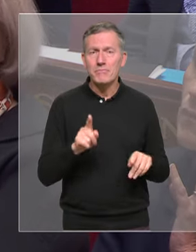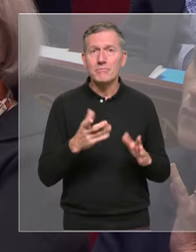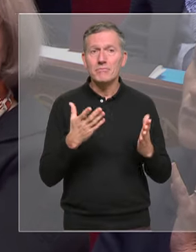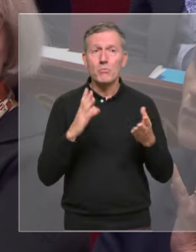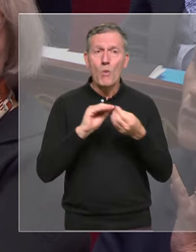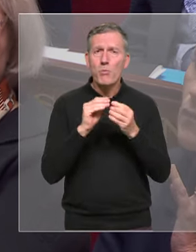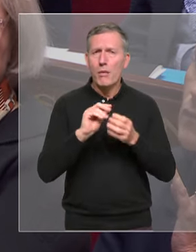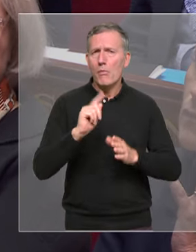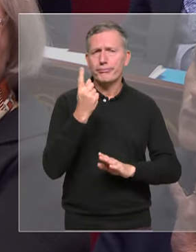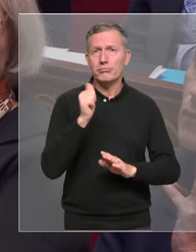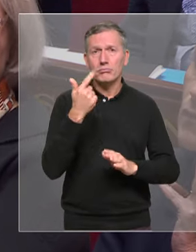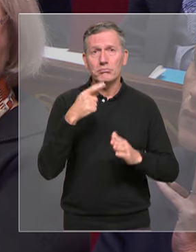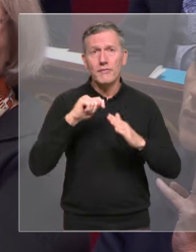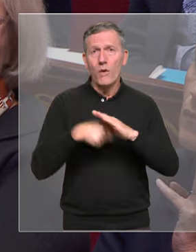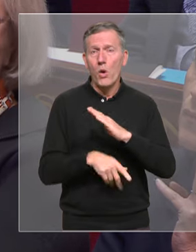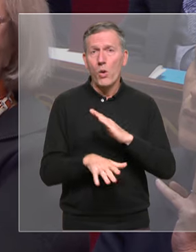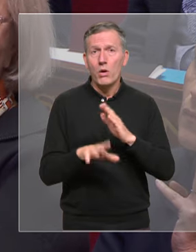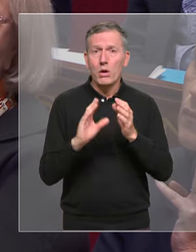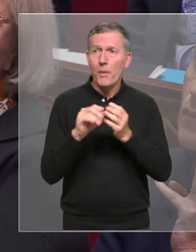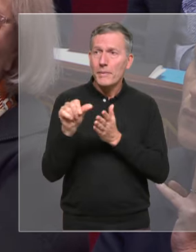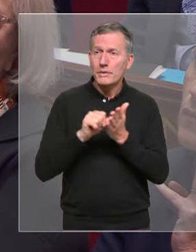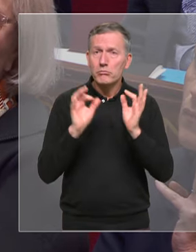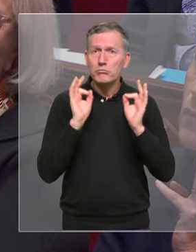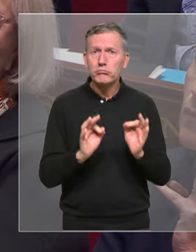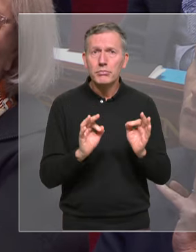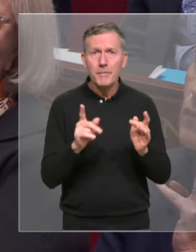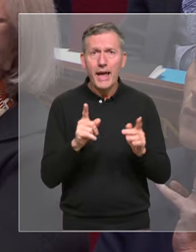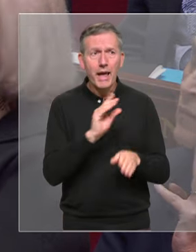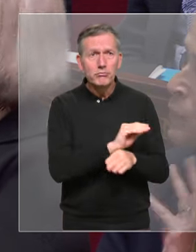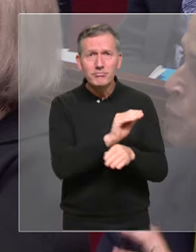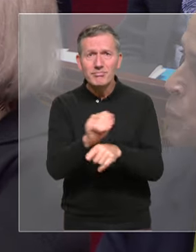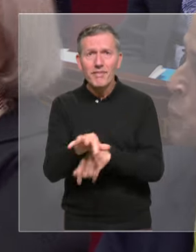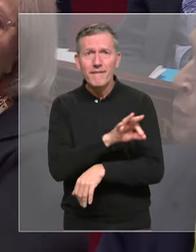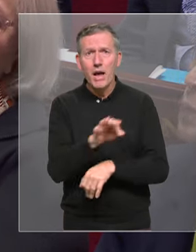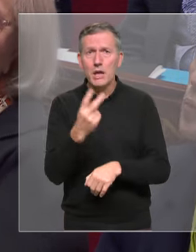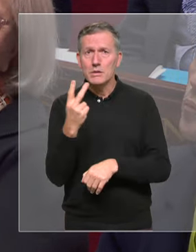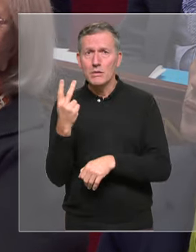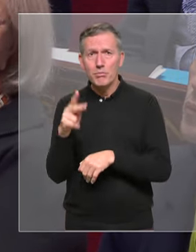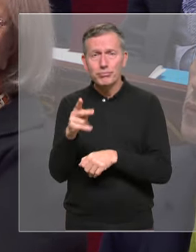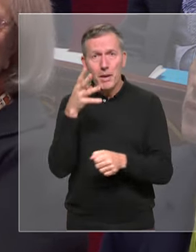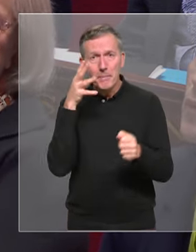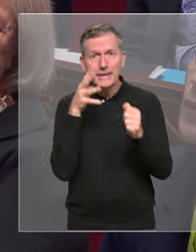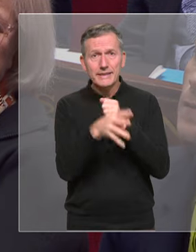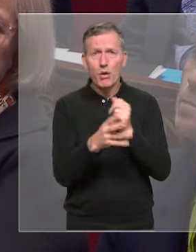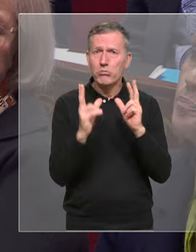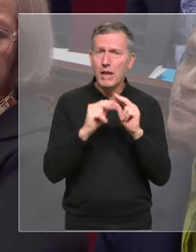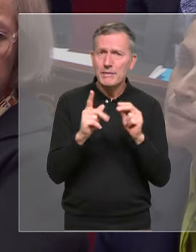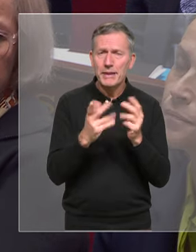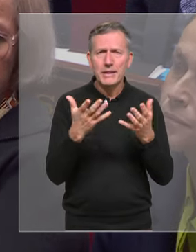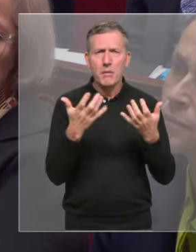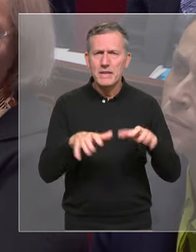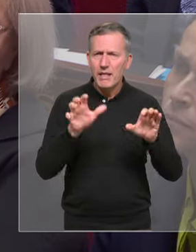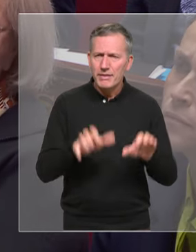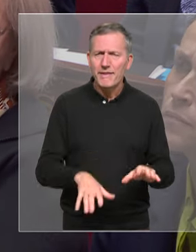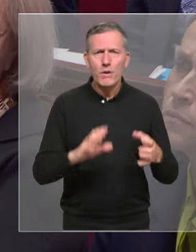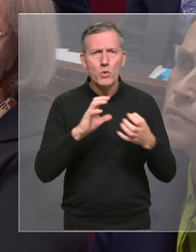problème fondamental de juste rémunération, ces hommes et ces femmes dont la mission est de nourrir la France nous parlent de complexité administrative,